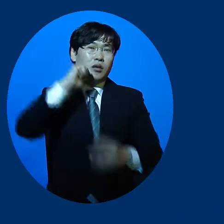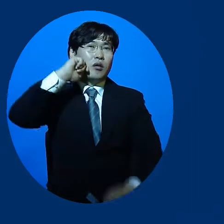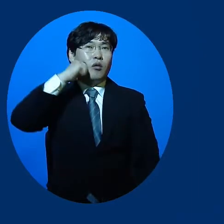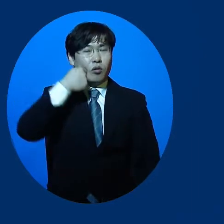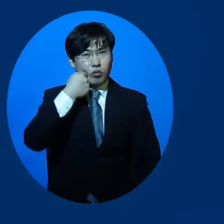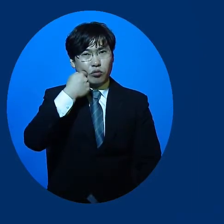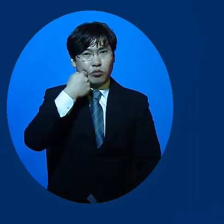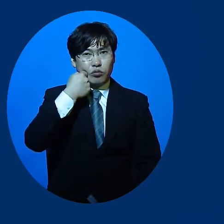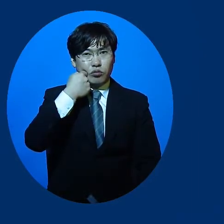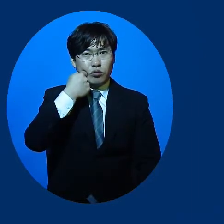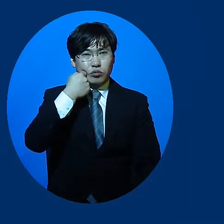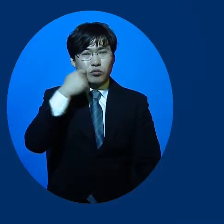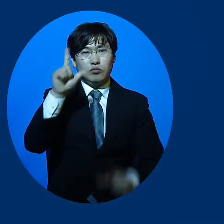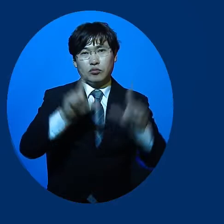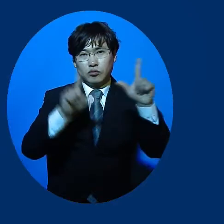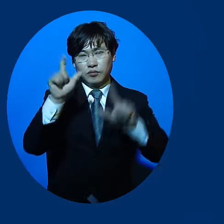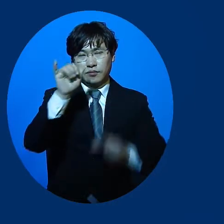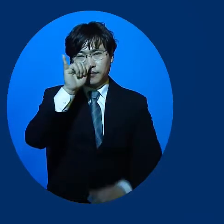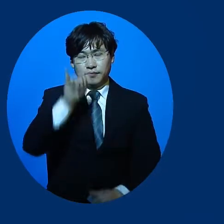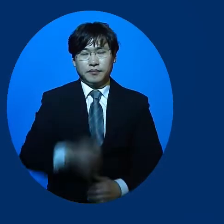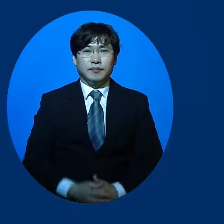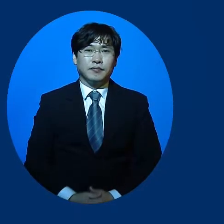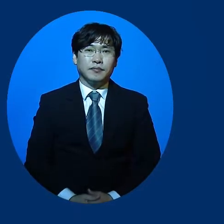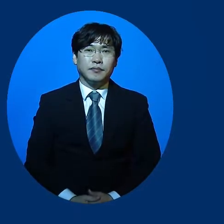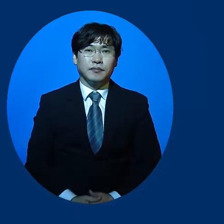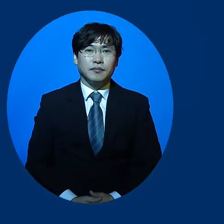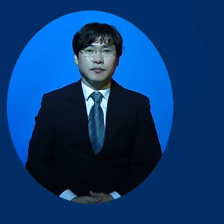취득하는데 아주 어려움이 있다고 합니다.